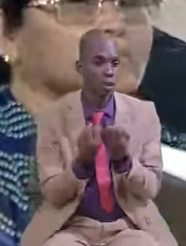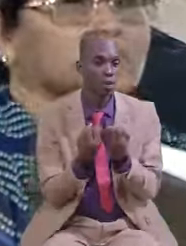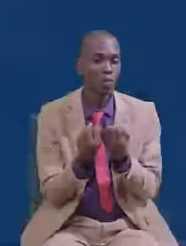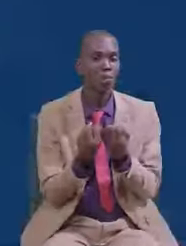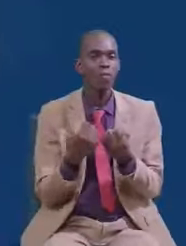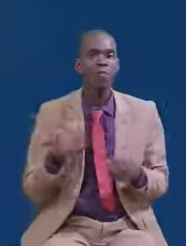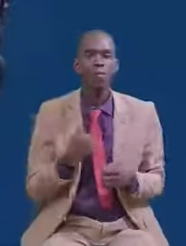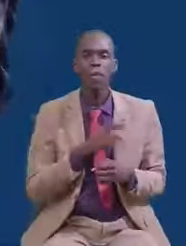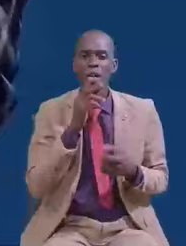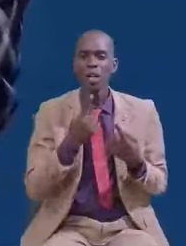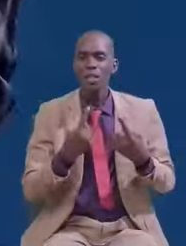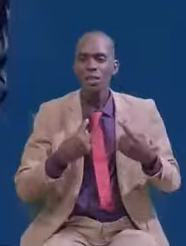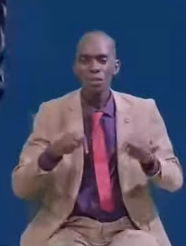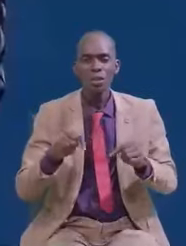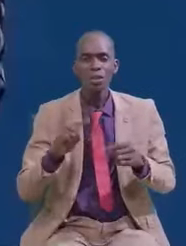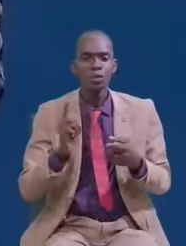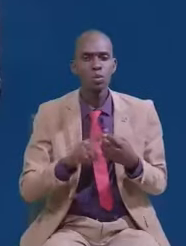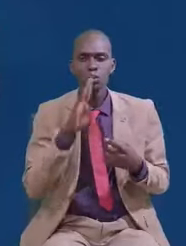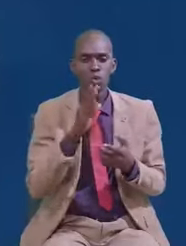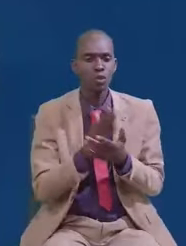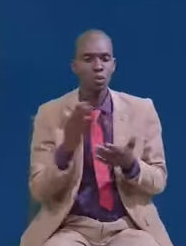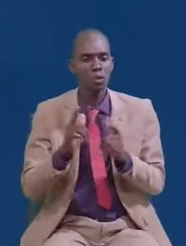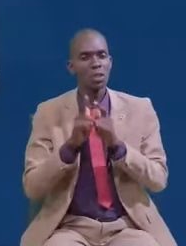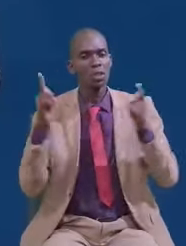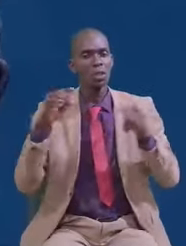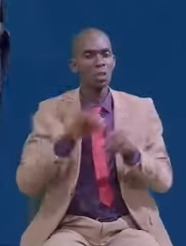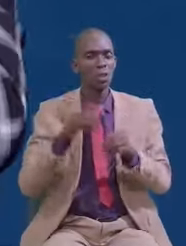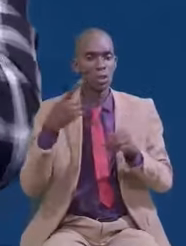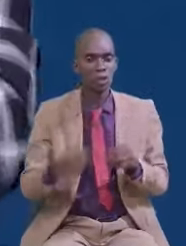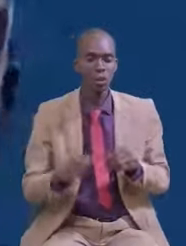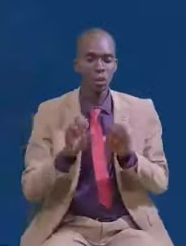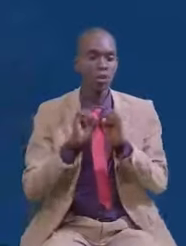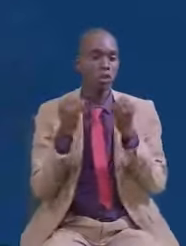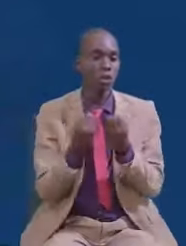Et on essaie d'être quelqu'un dans la société.